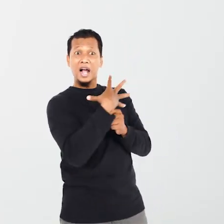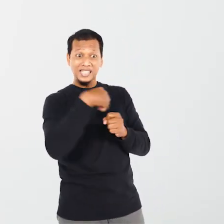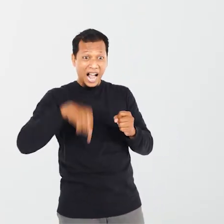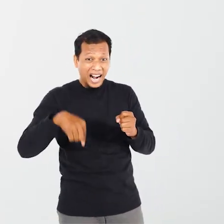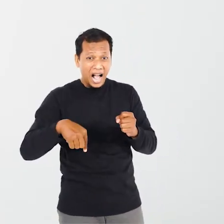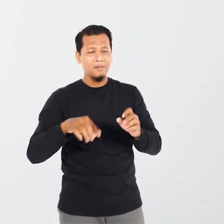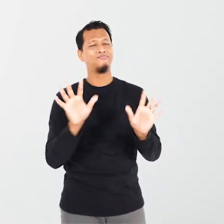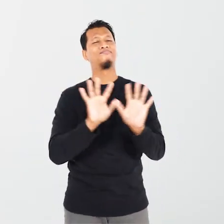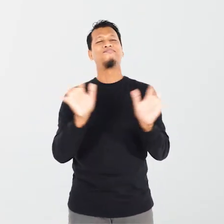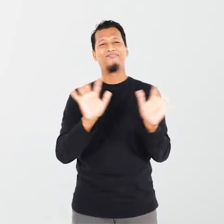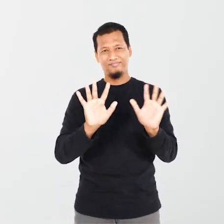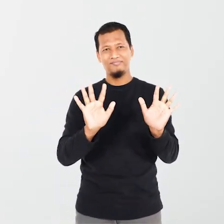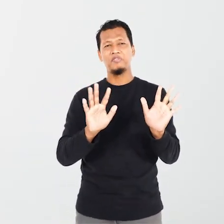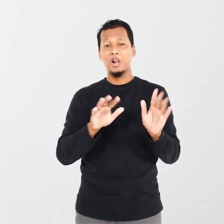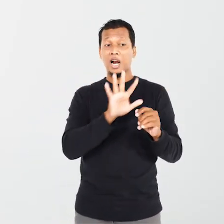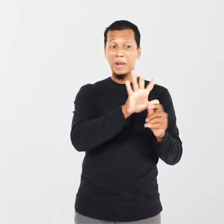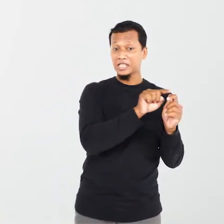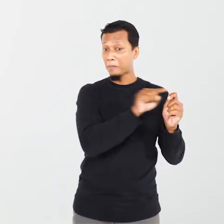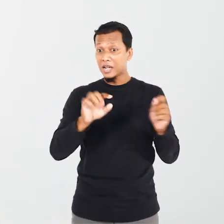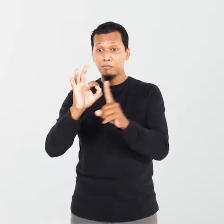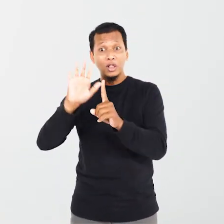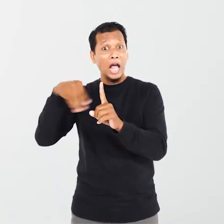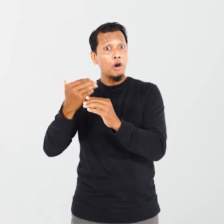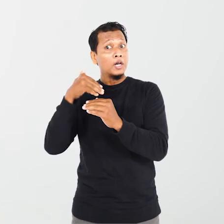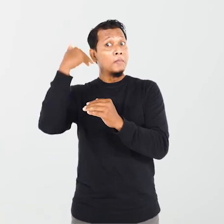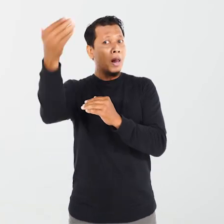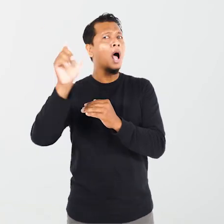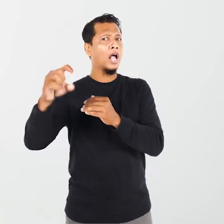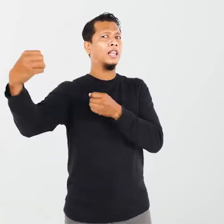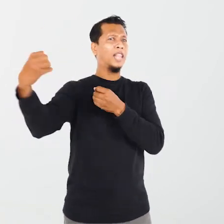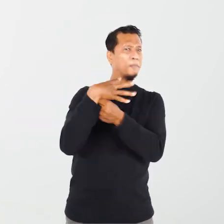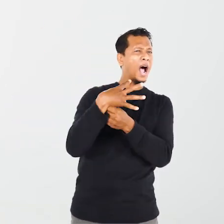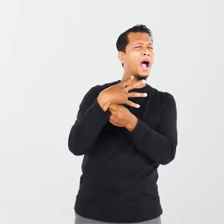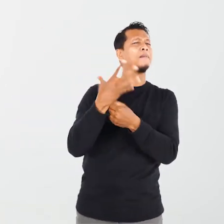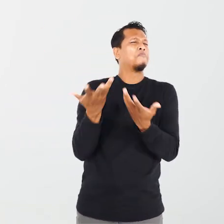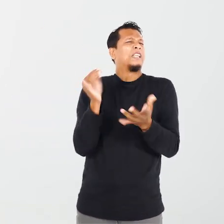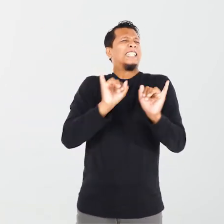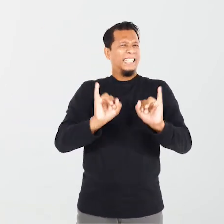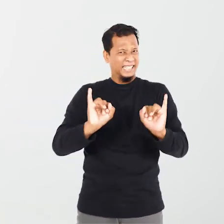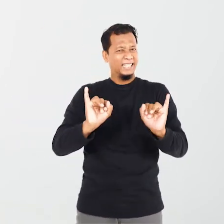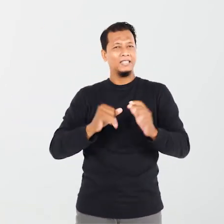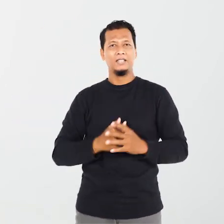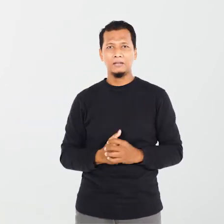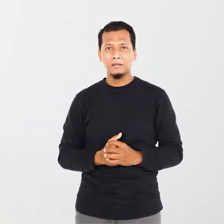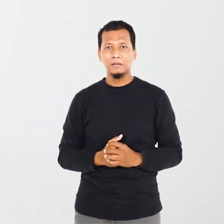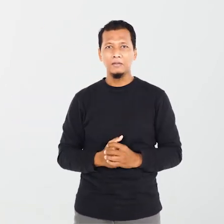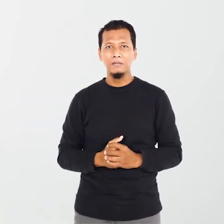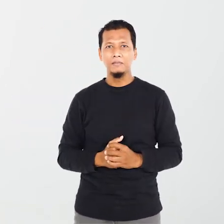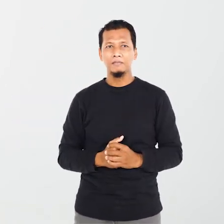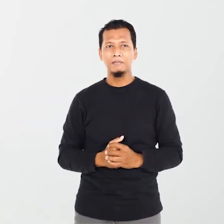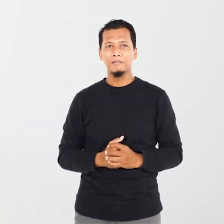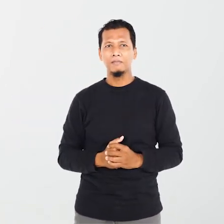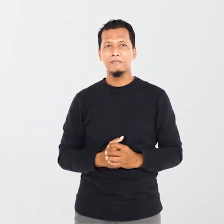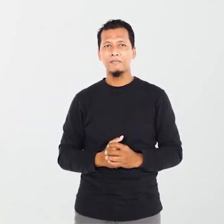berdampak juga kepada kehidupan kita, mungkin secara nggak langsung. Tapi 5-10 tahun ke depan, dampaknya bakal buruk banget